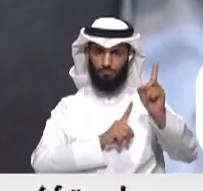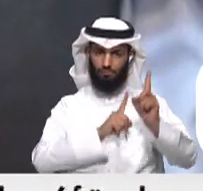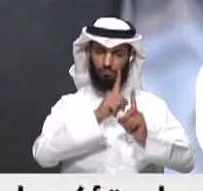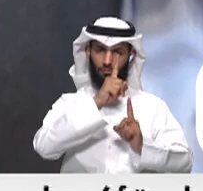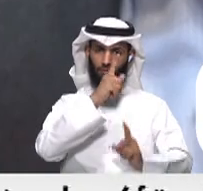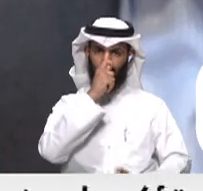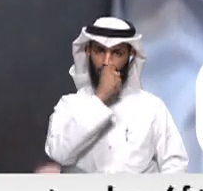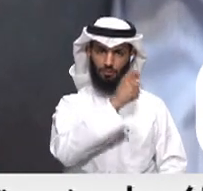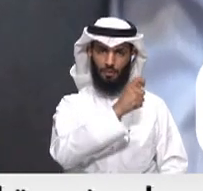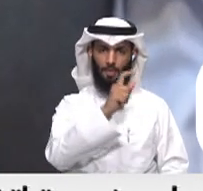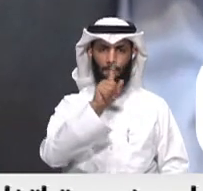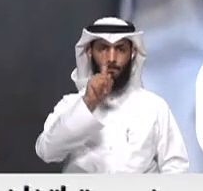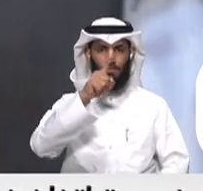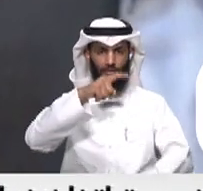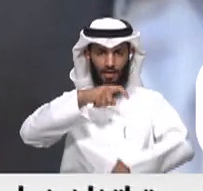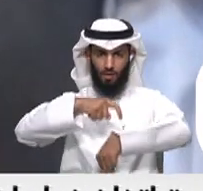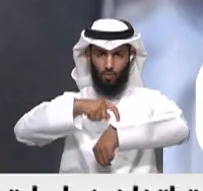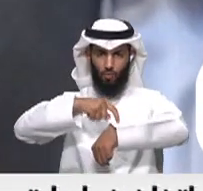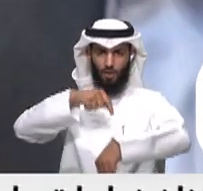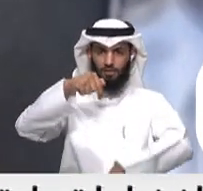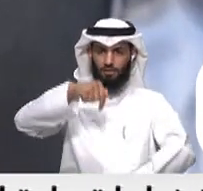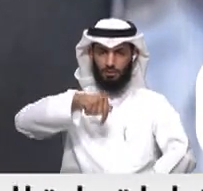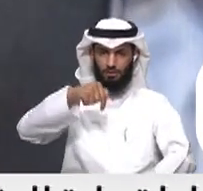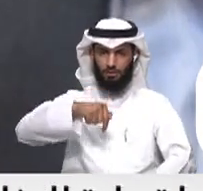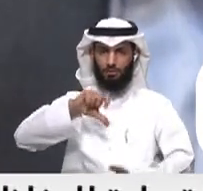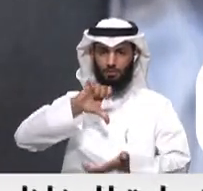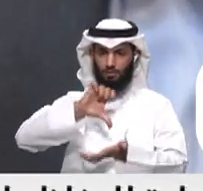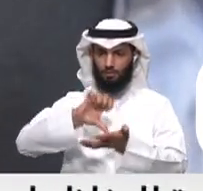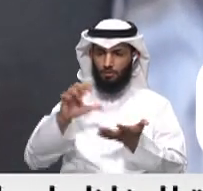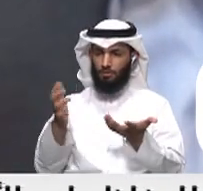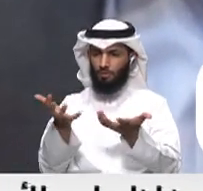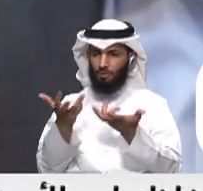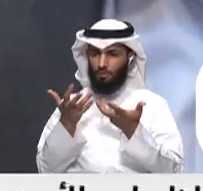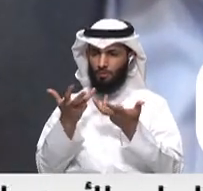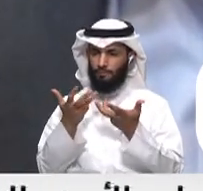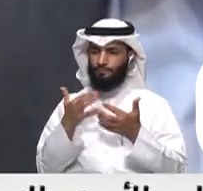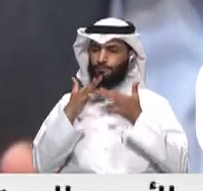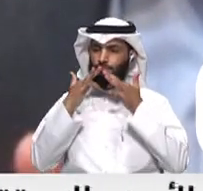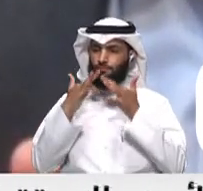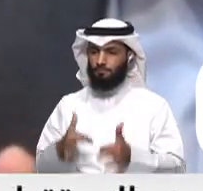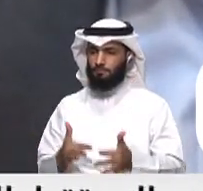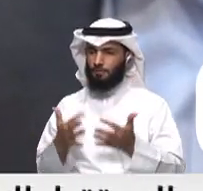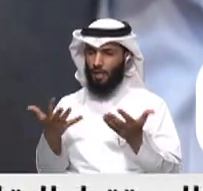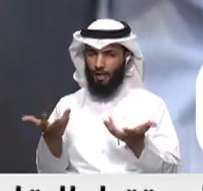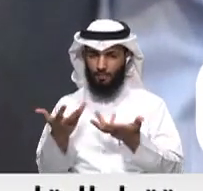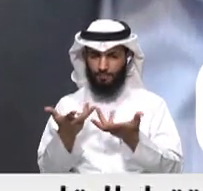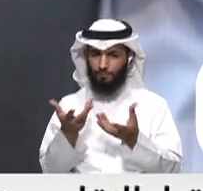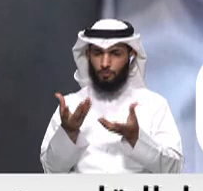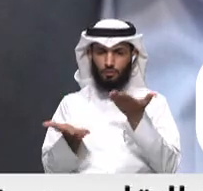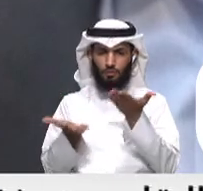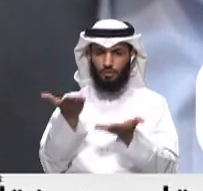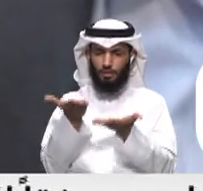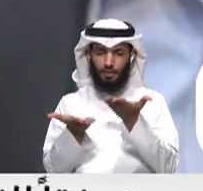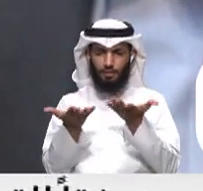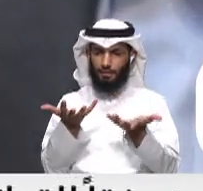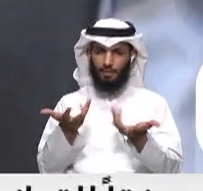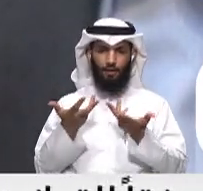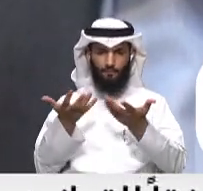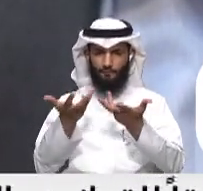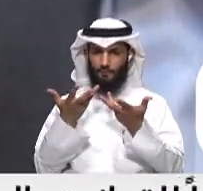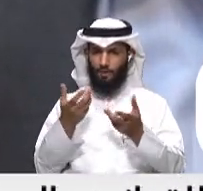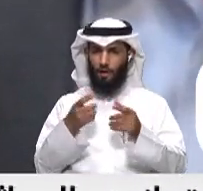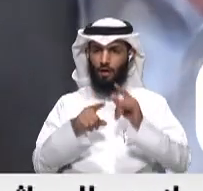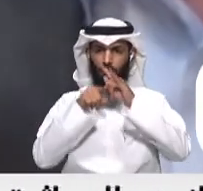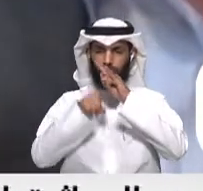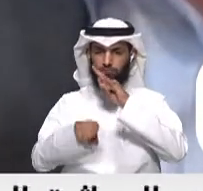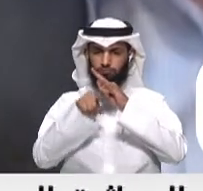التحقق والتقييم حجم العدوان، حجم الأضرار، مستوى العدوان على